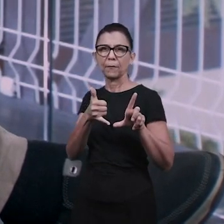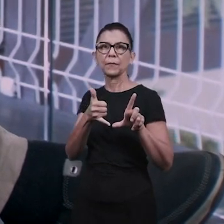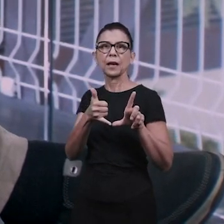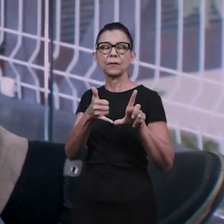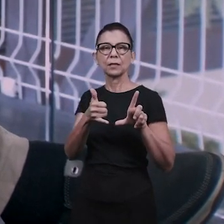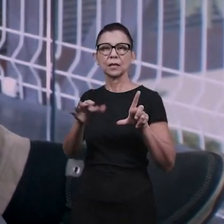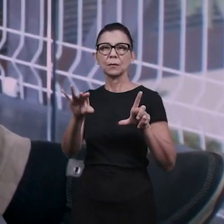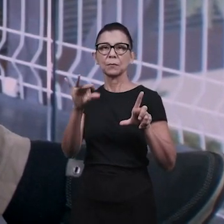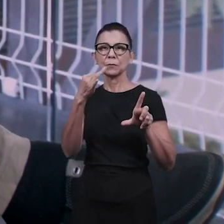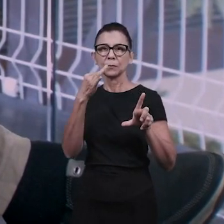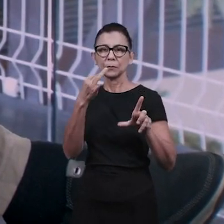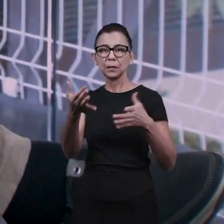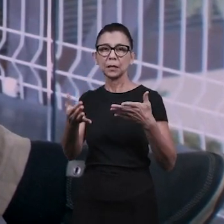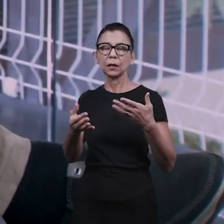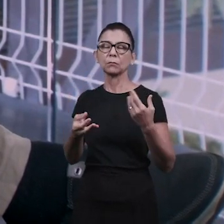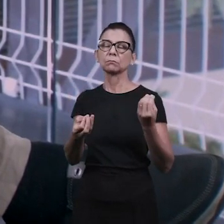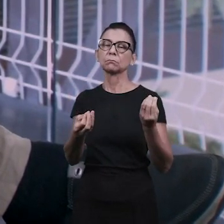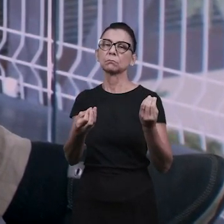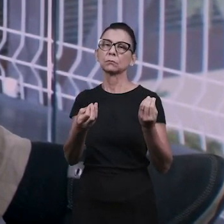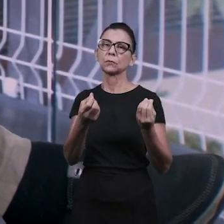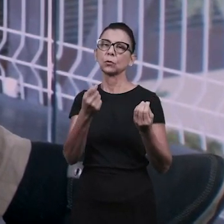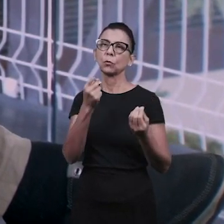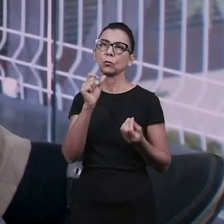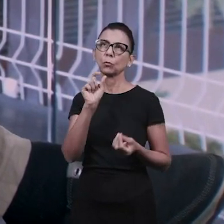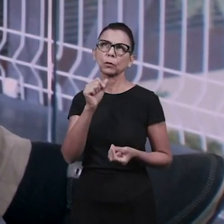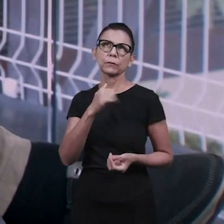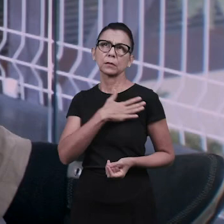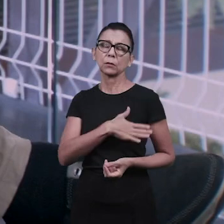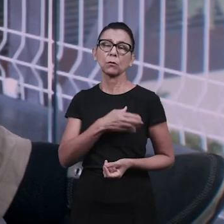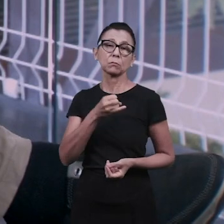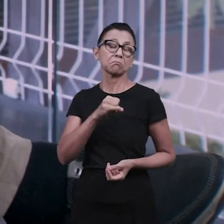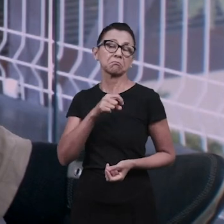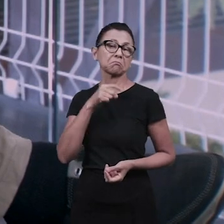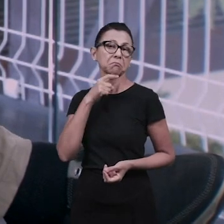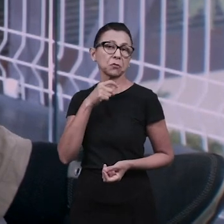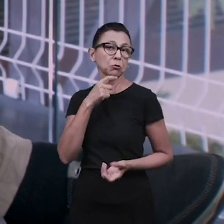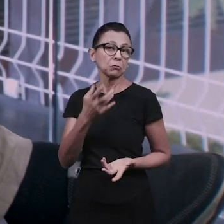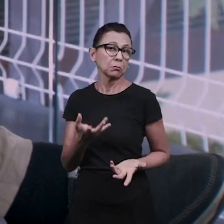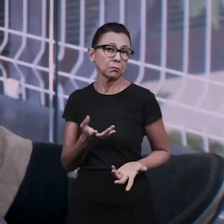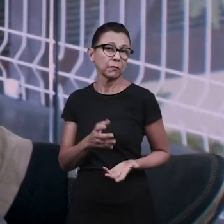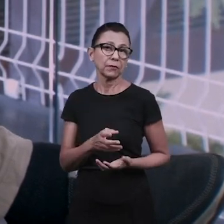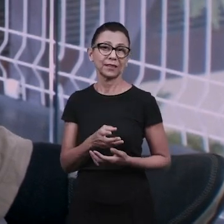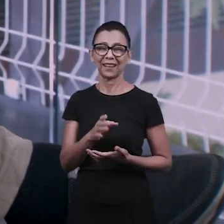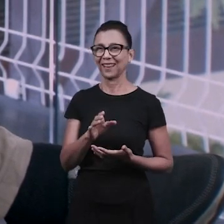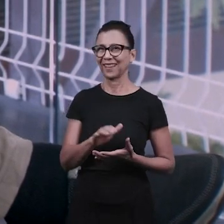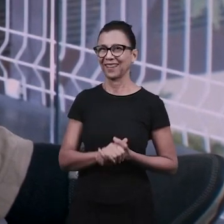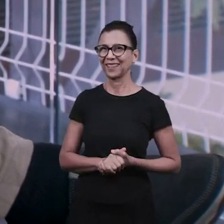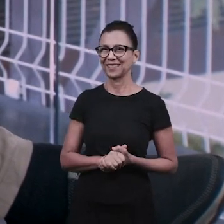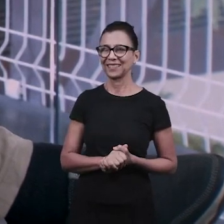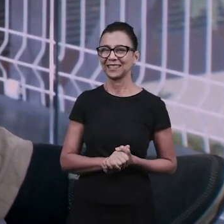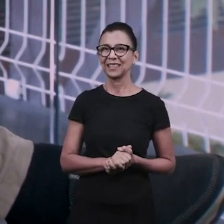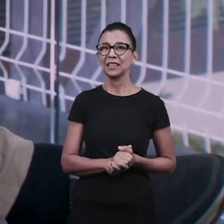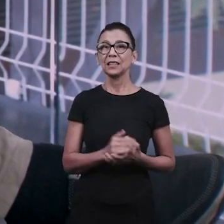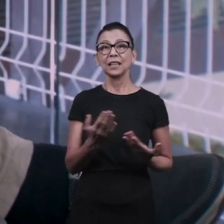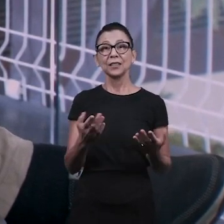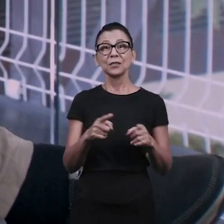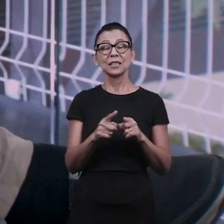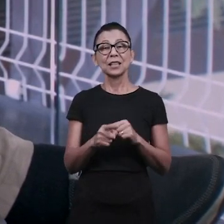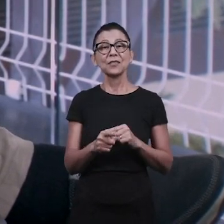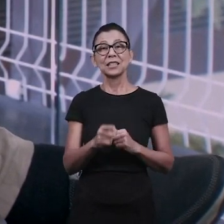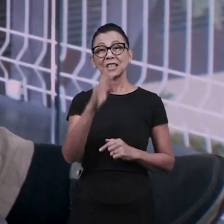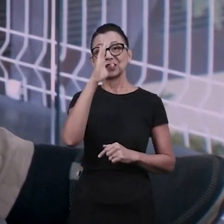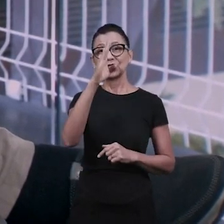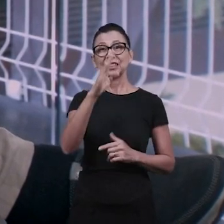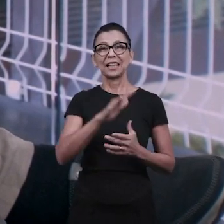vous parler sur des divers tableaux volés de ce programme, ceux que vous aimez le plus, vos